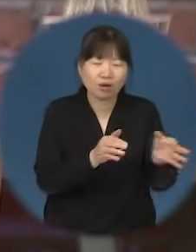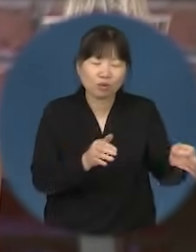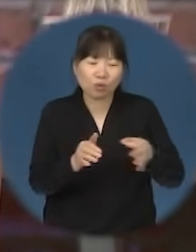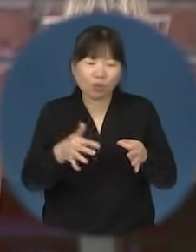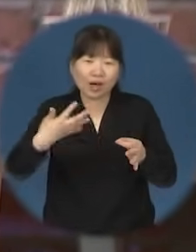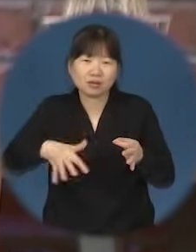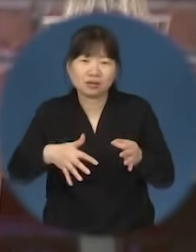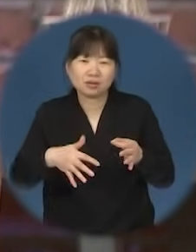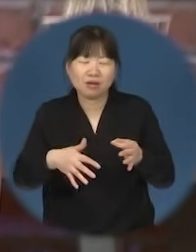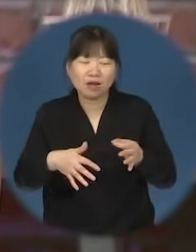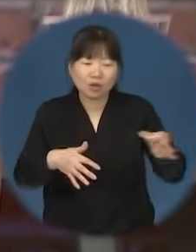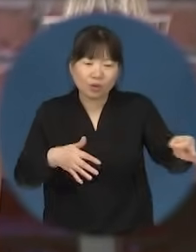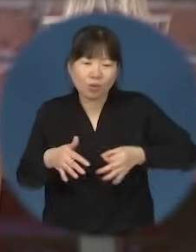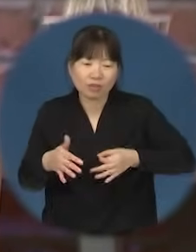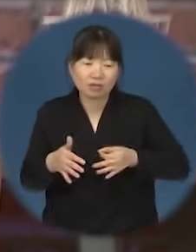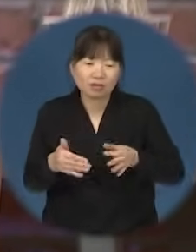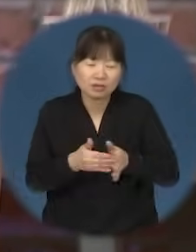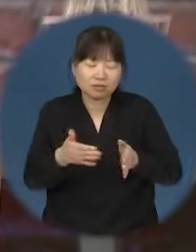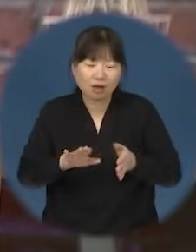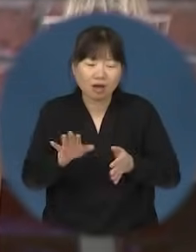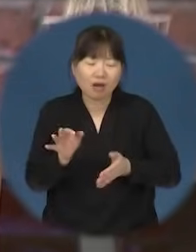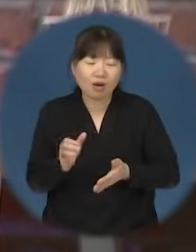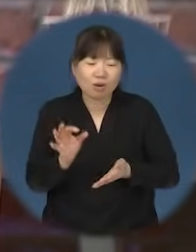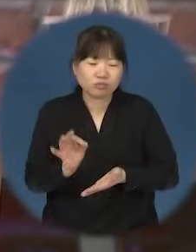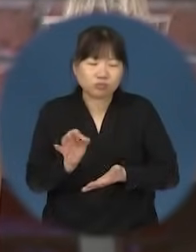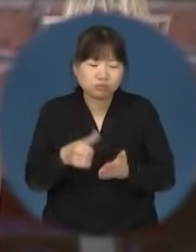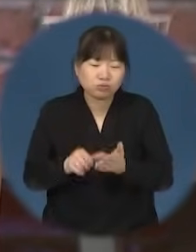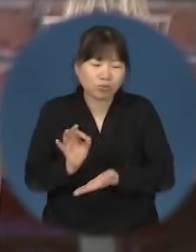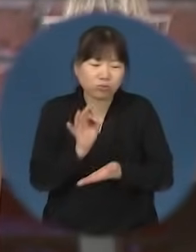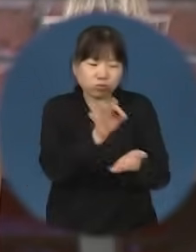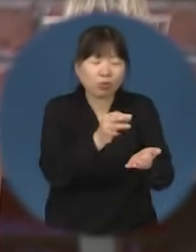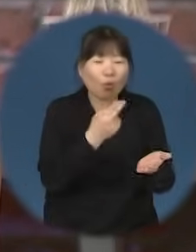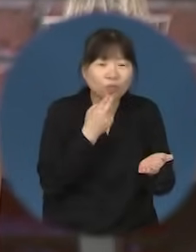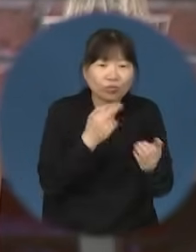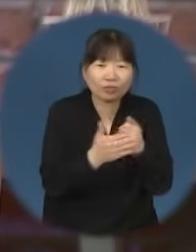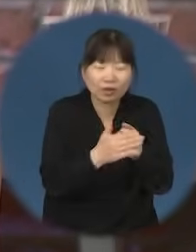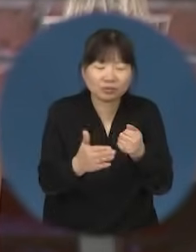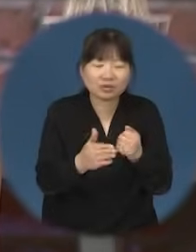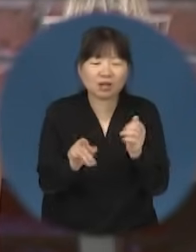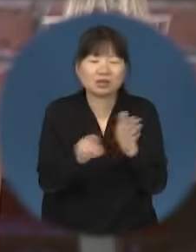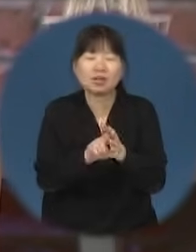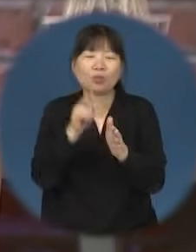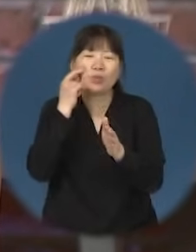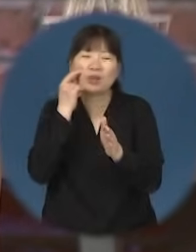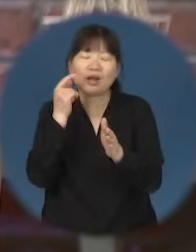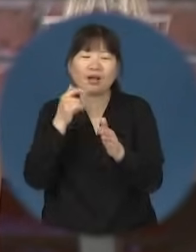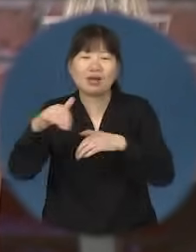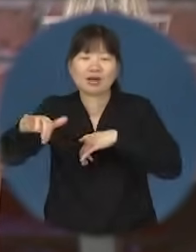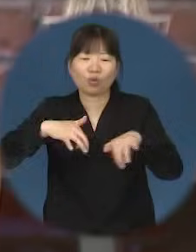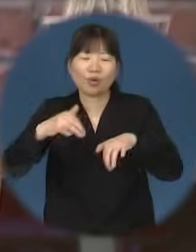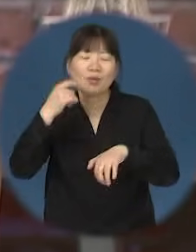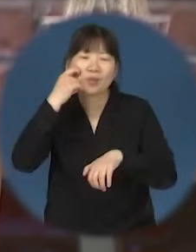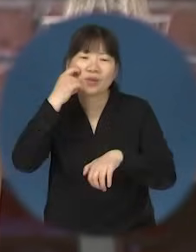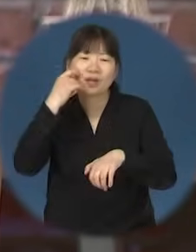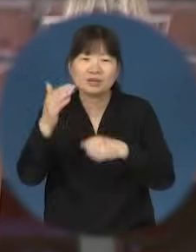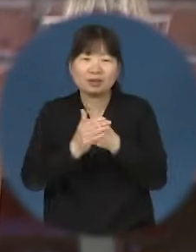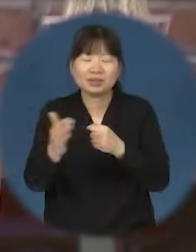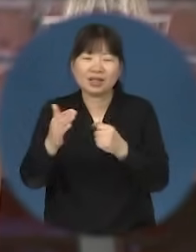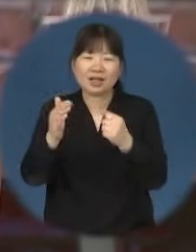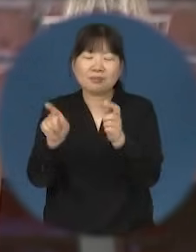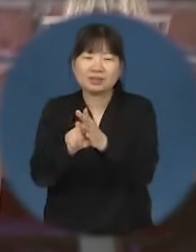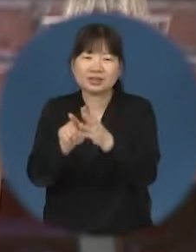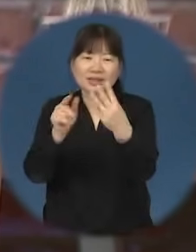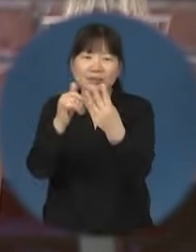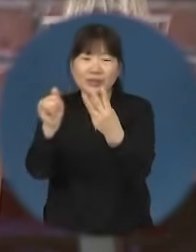없기 때문에 거래가 안 되잖아요. 안 되죠. 그러니까 이제 이베이나 아마존 같이 어떤 믿을 수 있는 제3자가 있어서